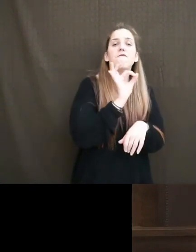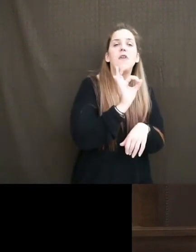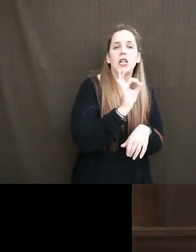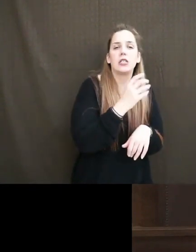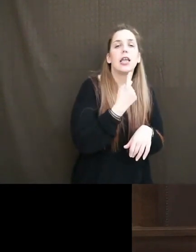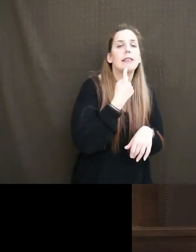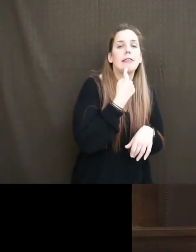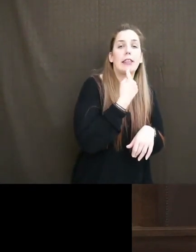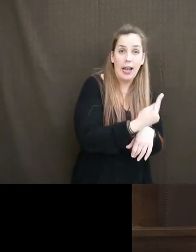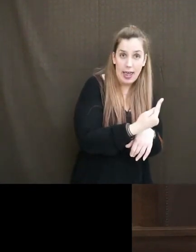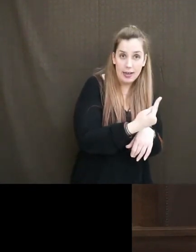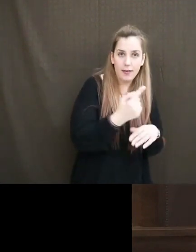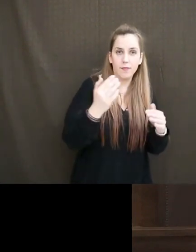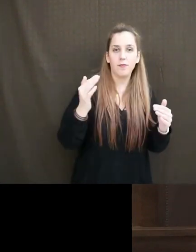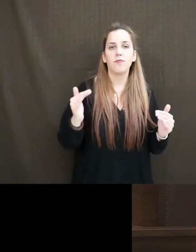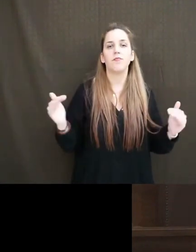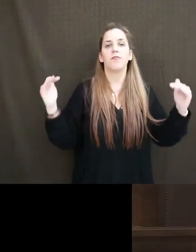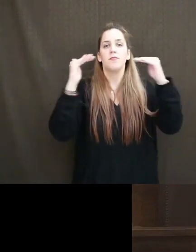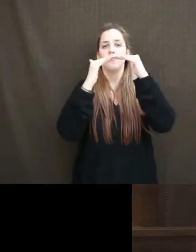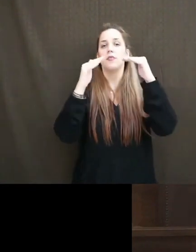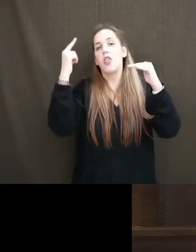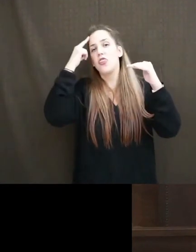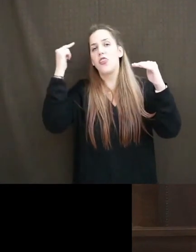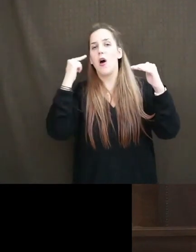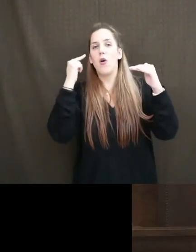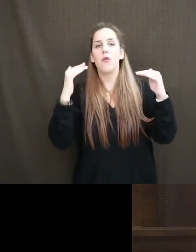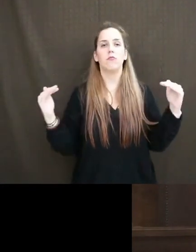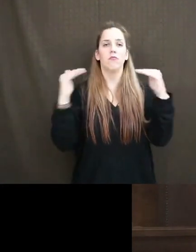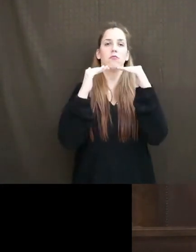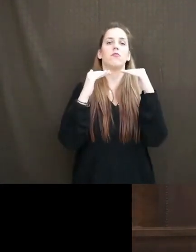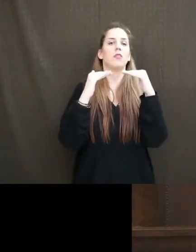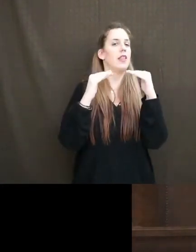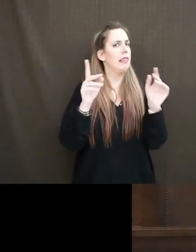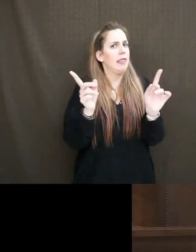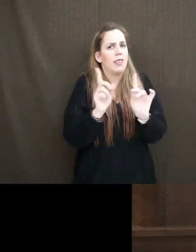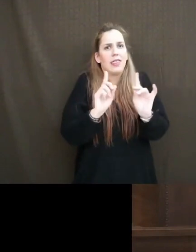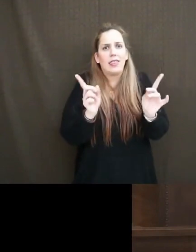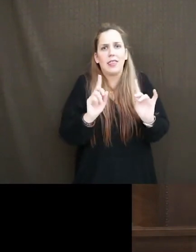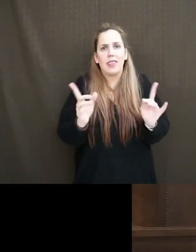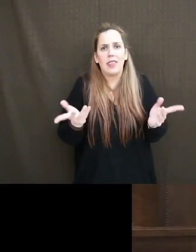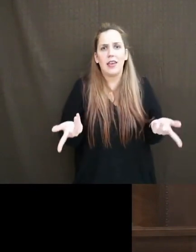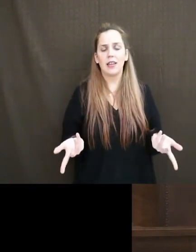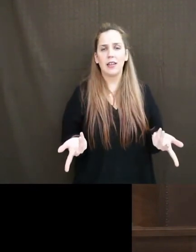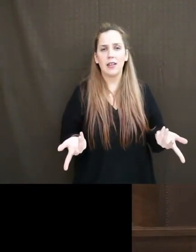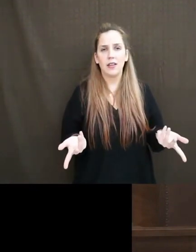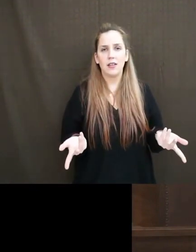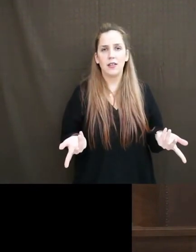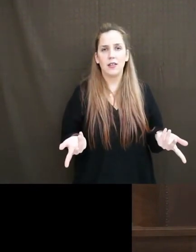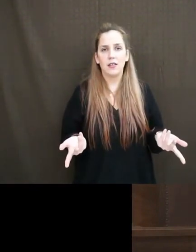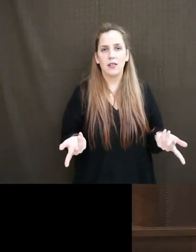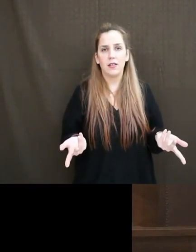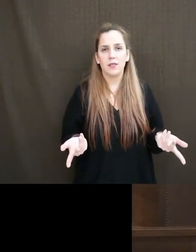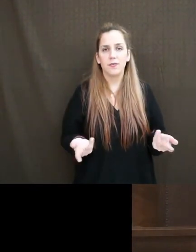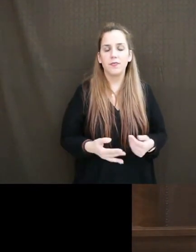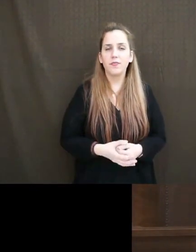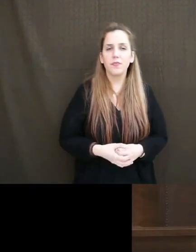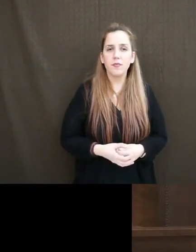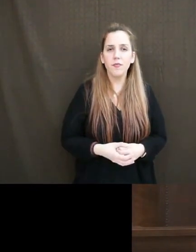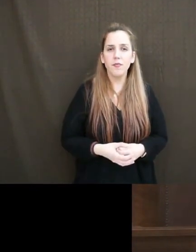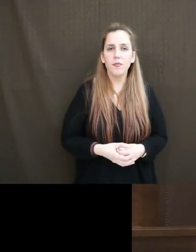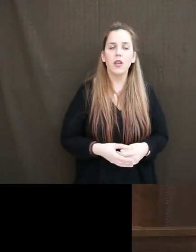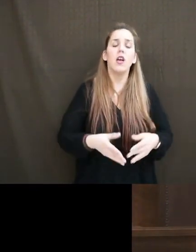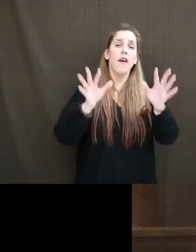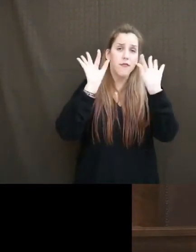ίδιο πράγμα. Έχεις λοιπόν μία πρακτική που απ' τη μία δεν είναι κακή όταν την κρατάς στη θέση της. Δεν είναι κακό